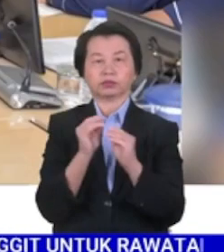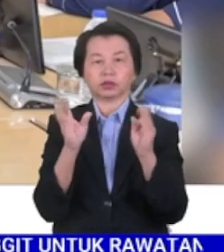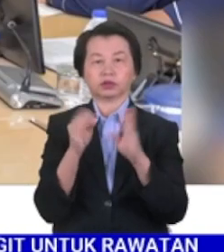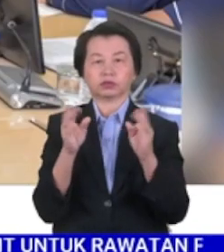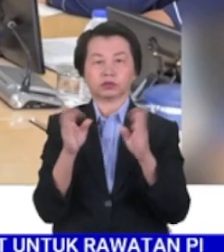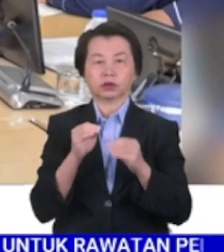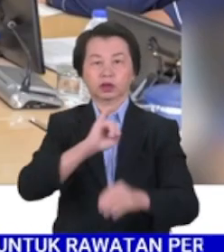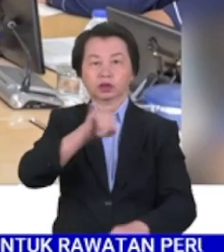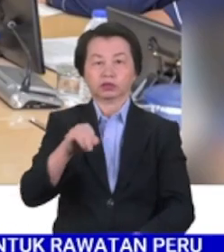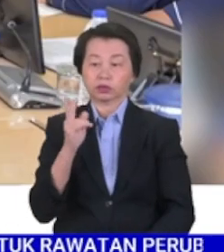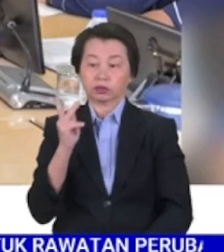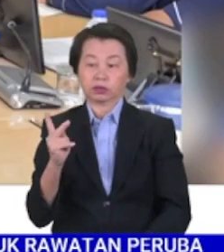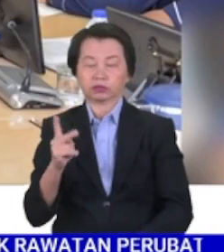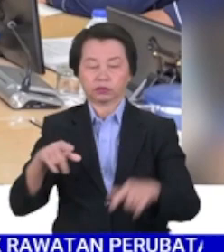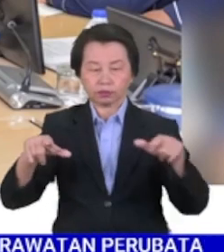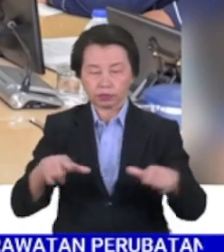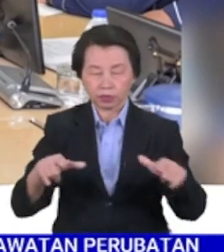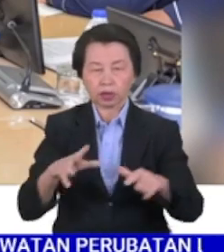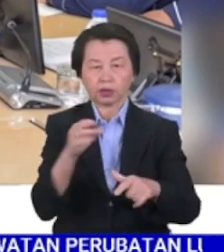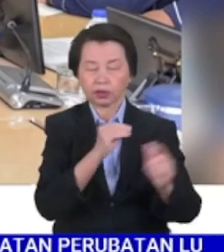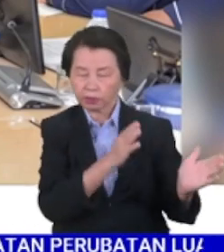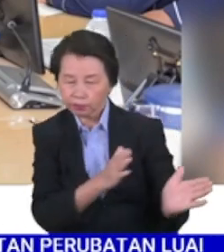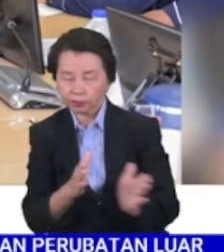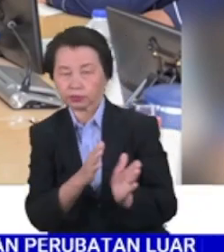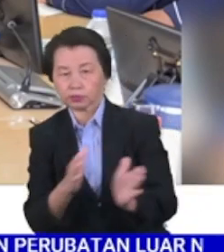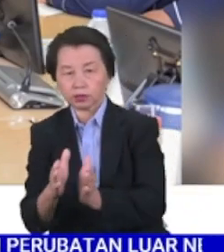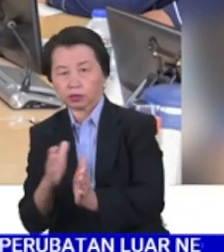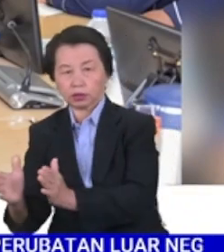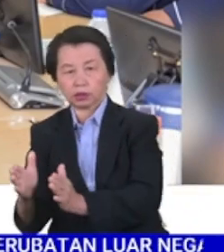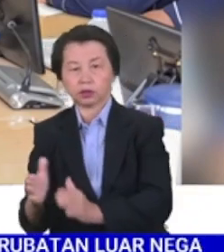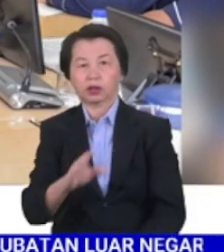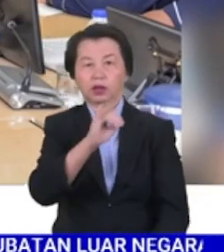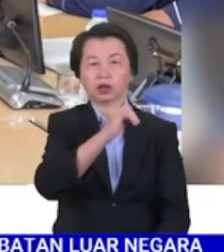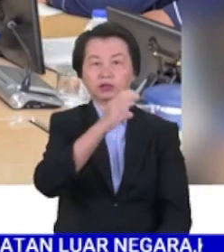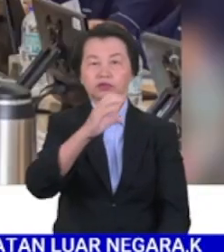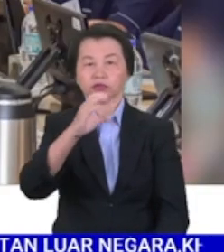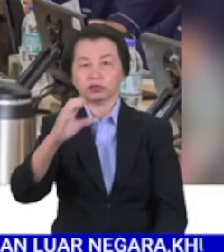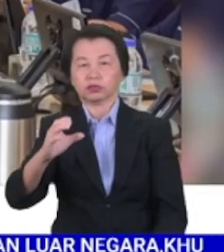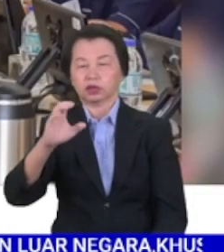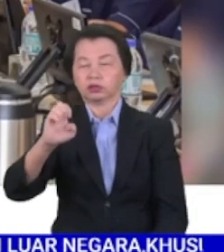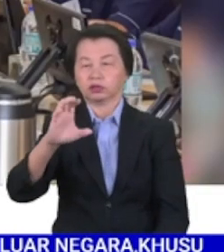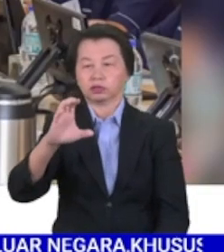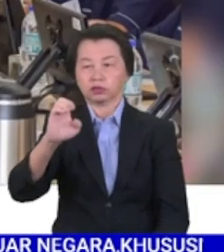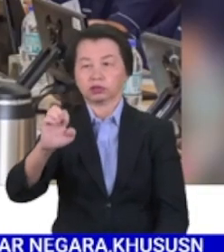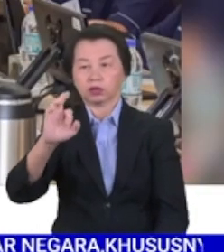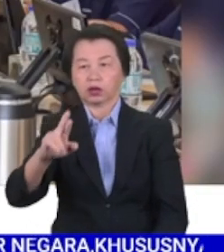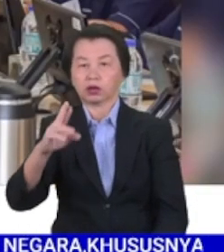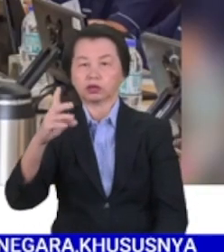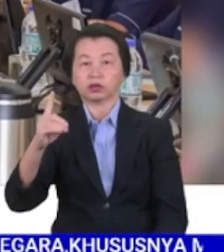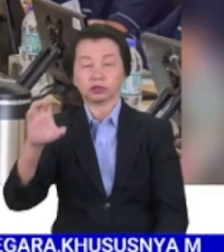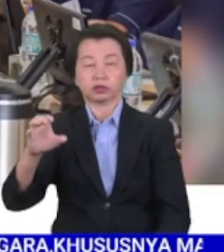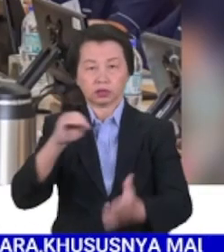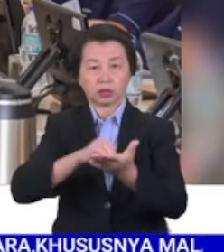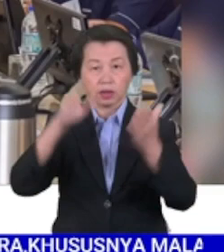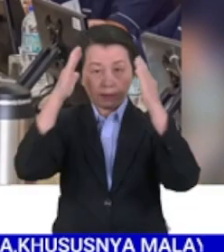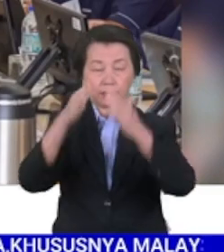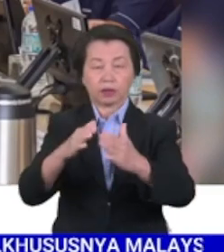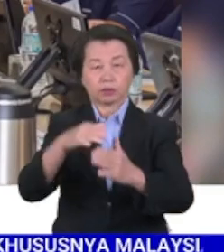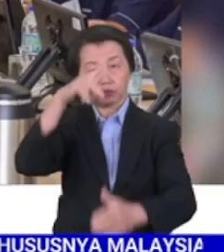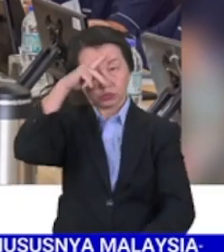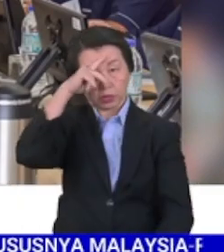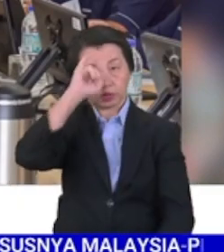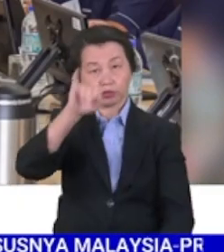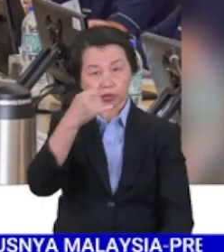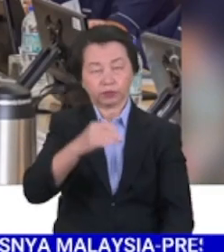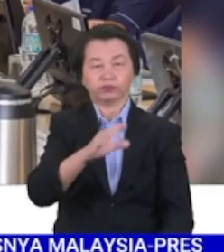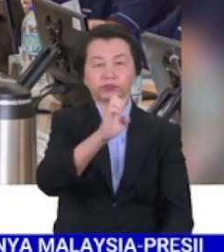mempengerusikan mesyuarat jawatan kuasa pelaksanaan dan penyelarasan ICC ECER Pahang di Putrajaya. Beliau